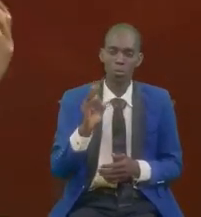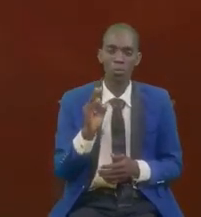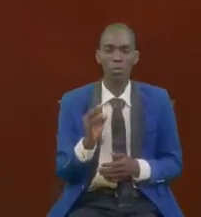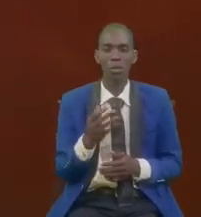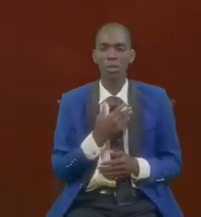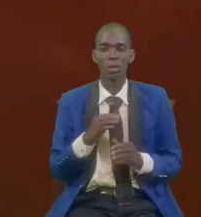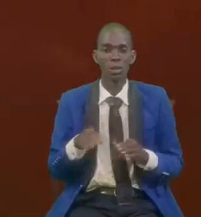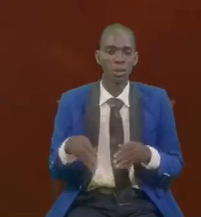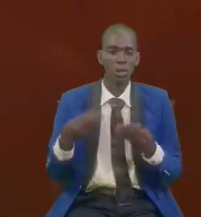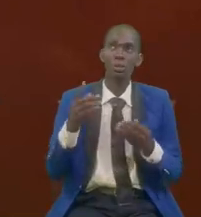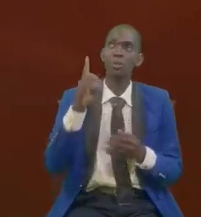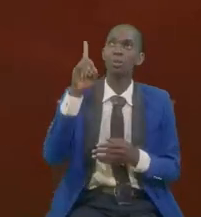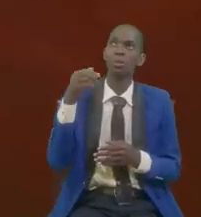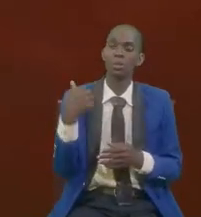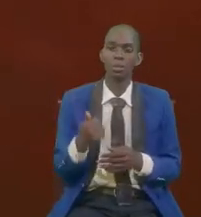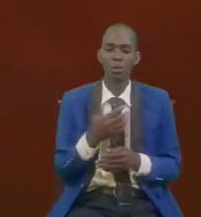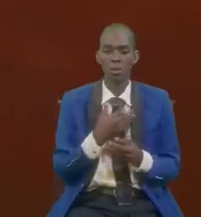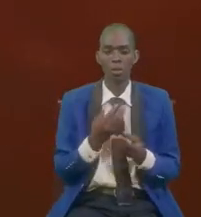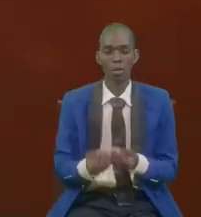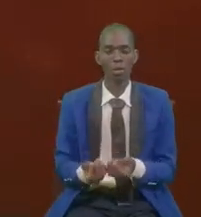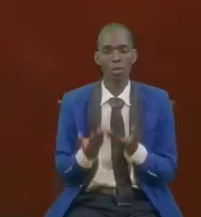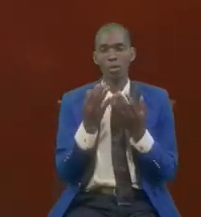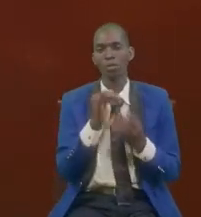qui donnent des dîmes et des offrandes,